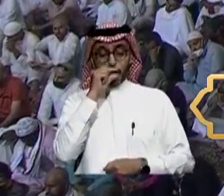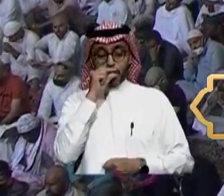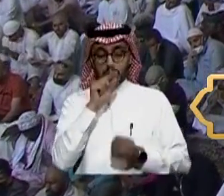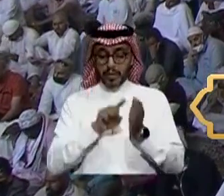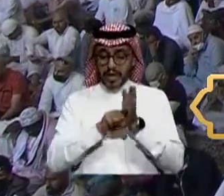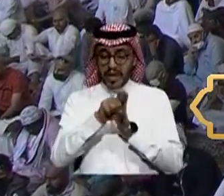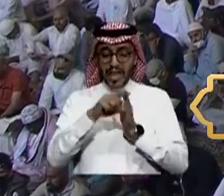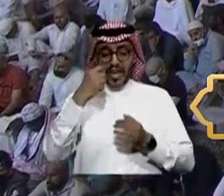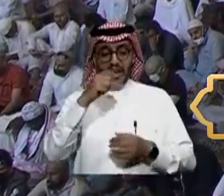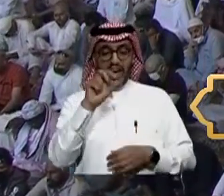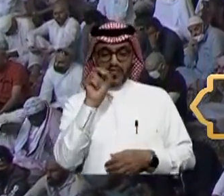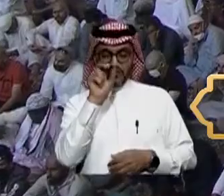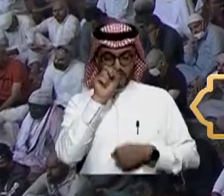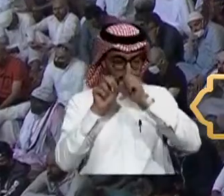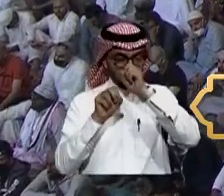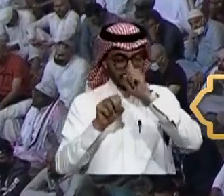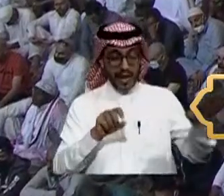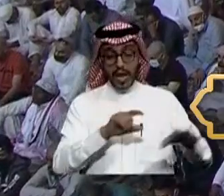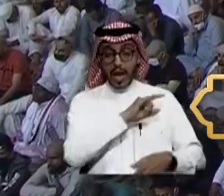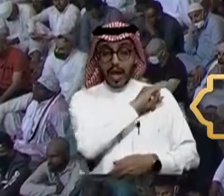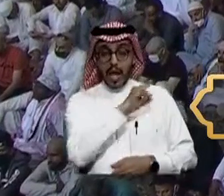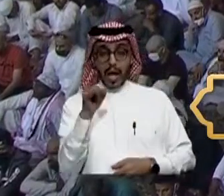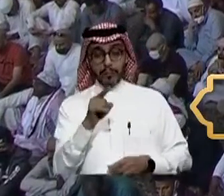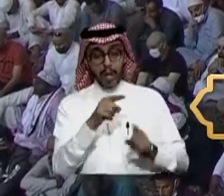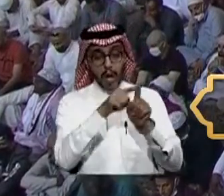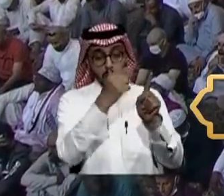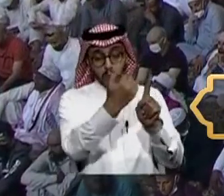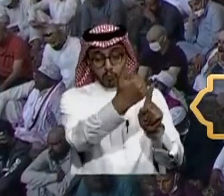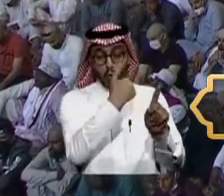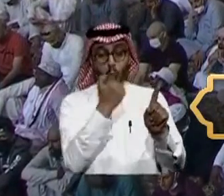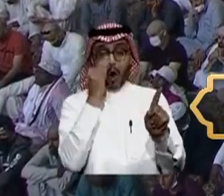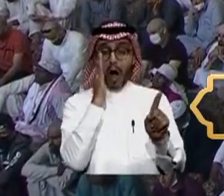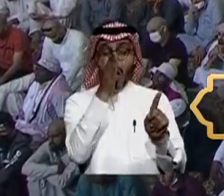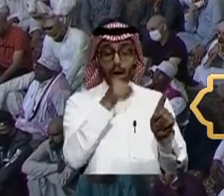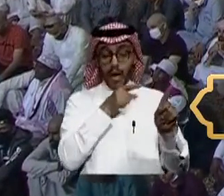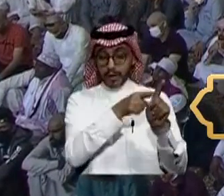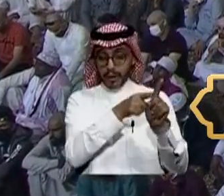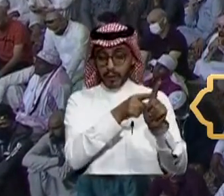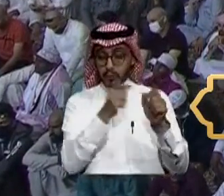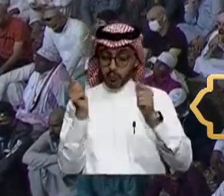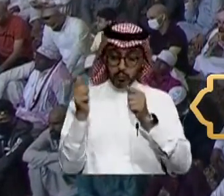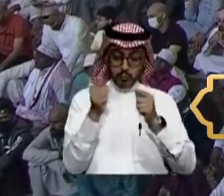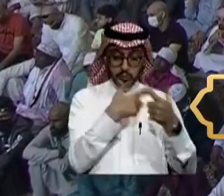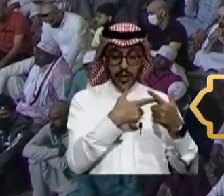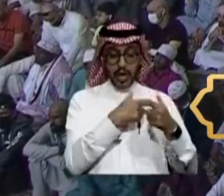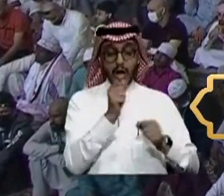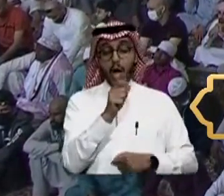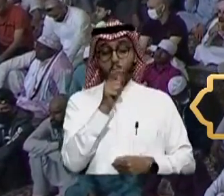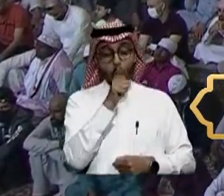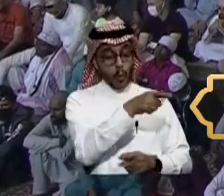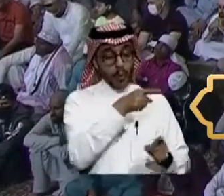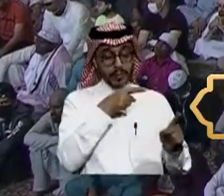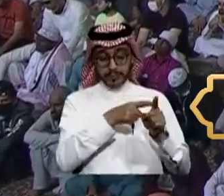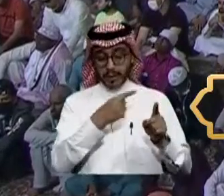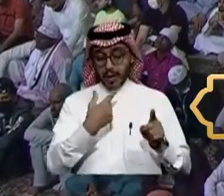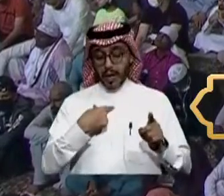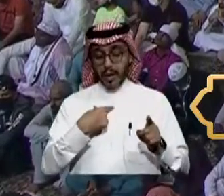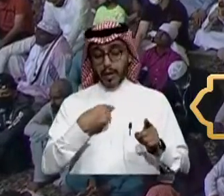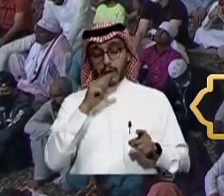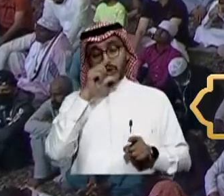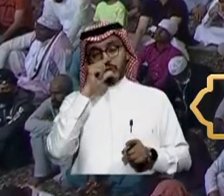يرفث ولا يصخب فان سابه احد او قاتله فليقل اني